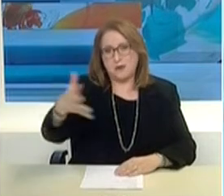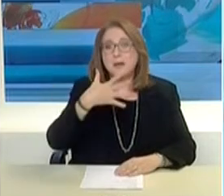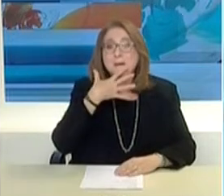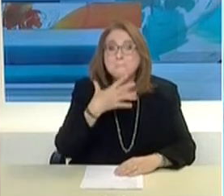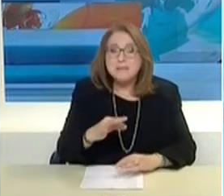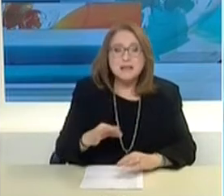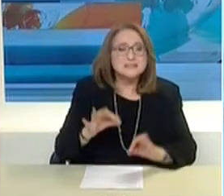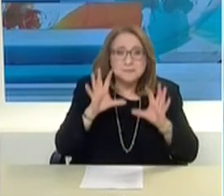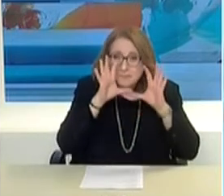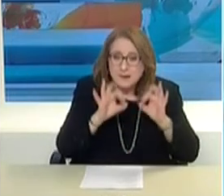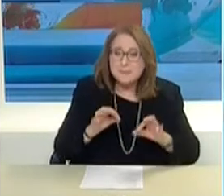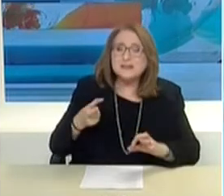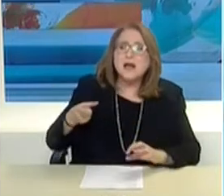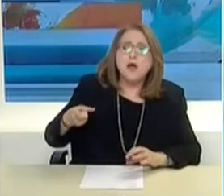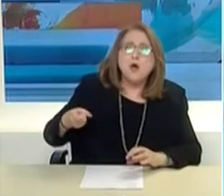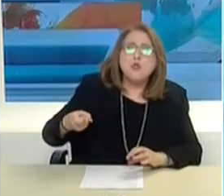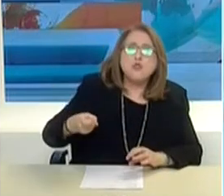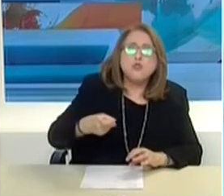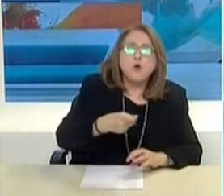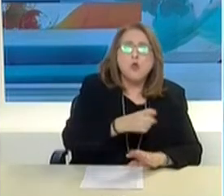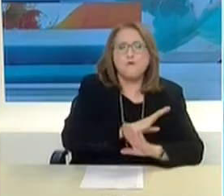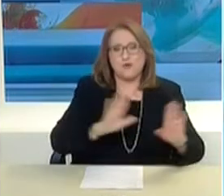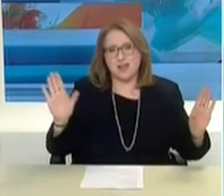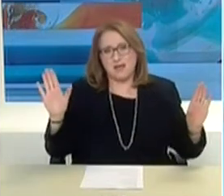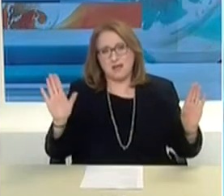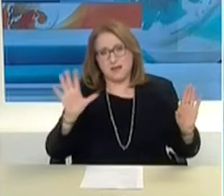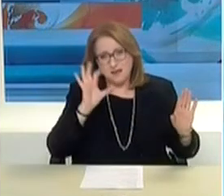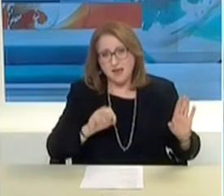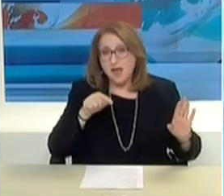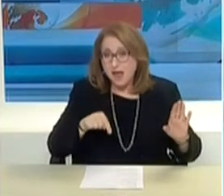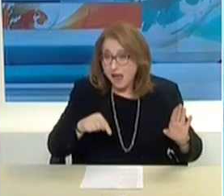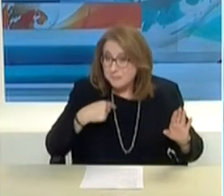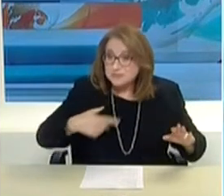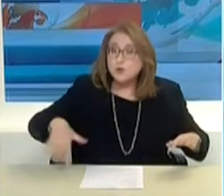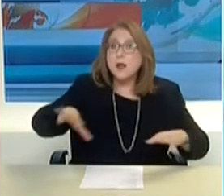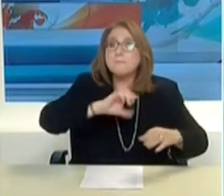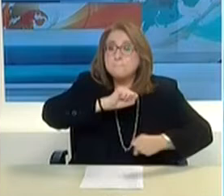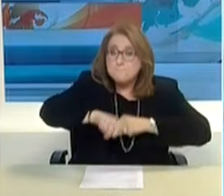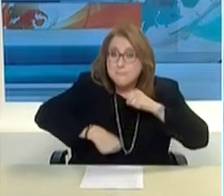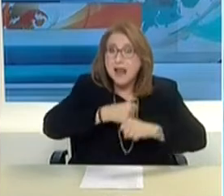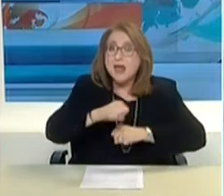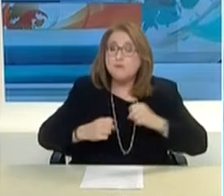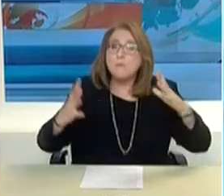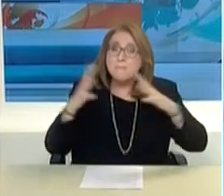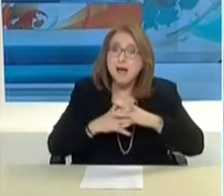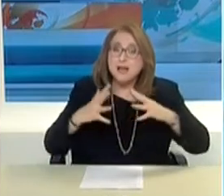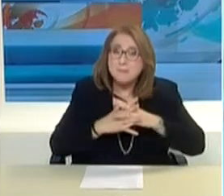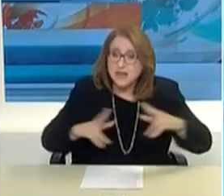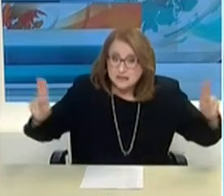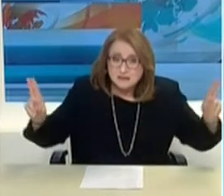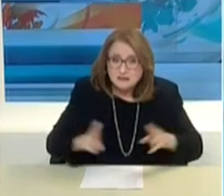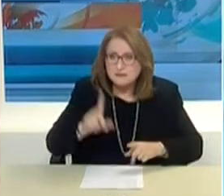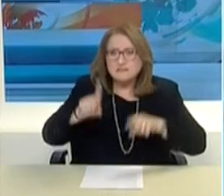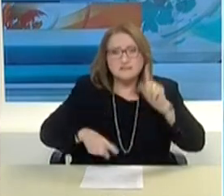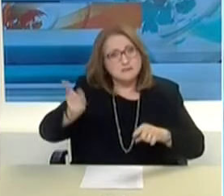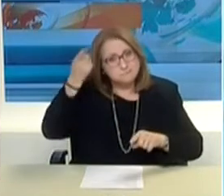εγκληματικό για τους ανθρώπους των ευπαθών ομάδων, για τη μάχη που δίνουμε όλοι μαζί για την εξάπλωση της νόσου. Σας